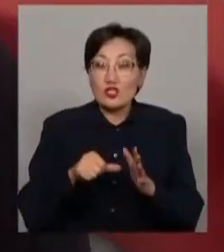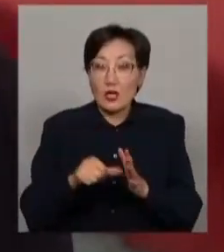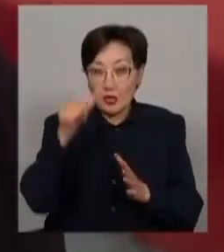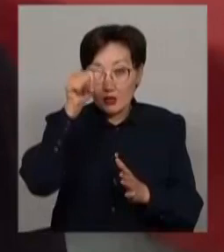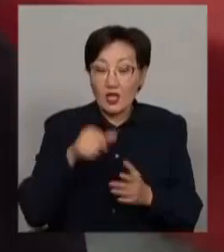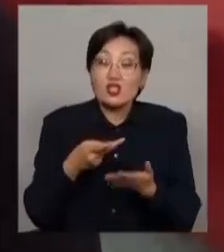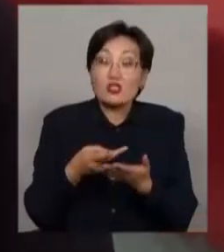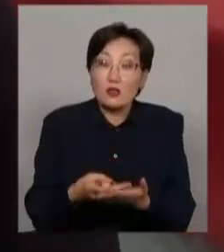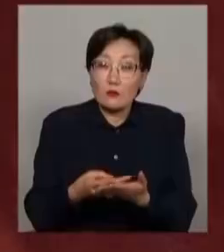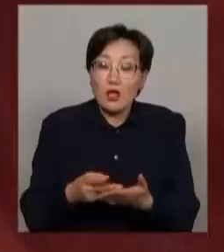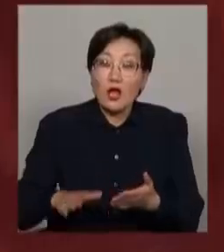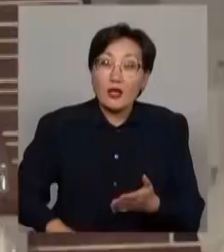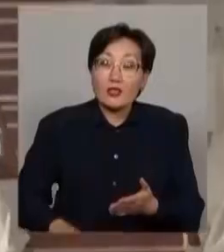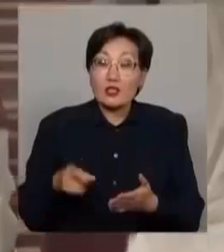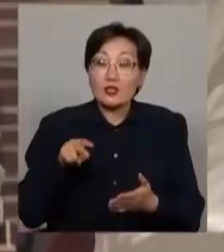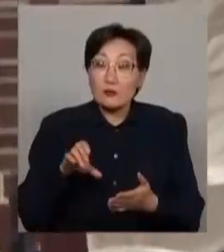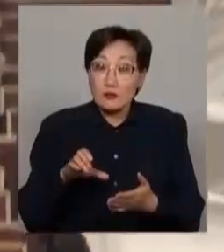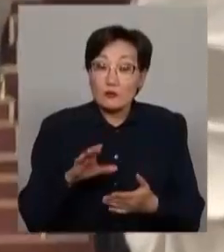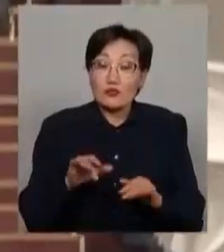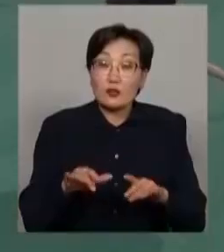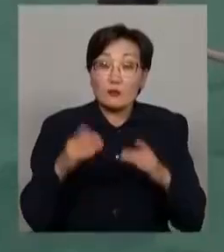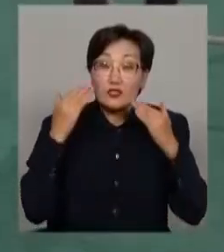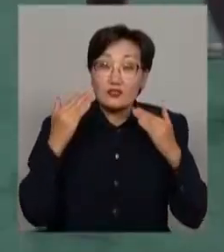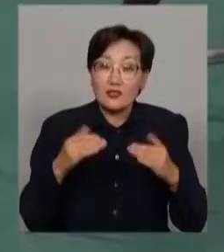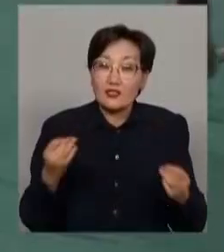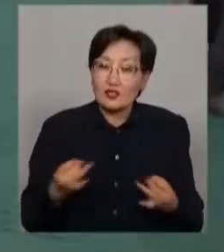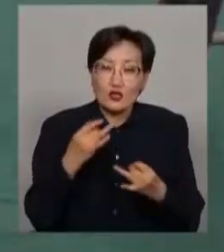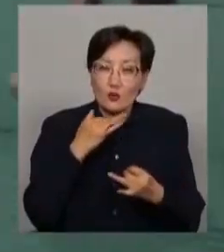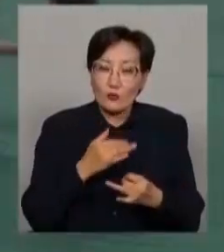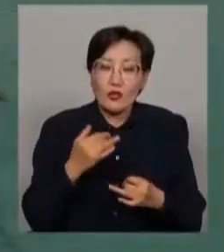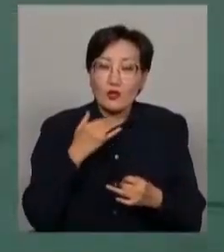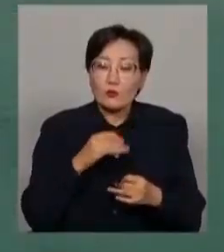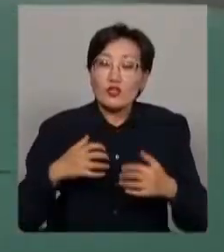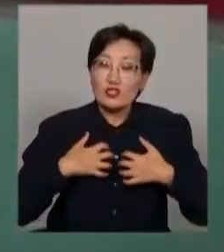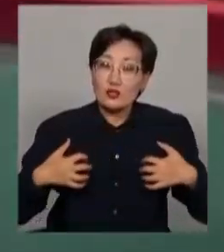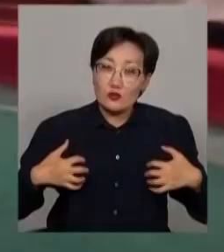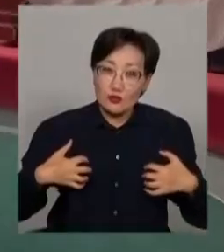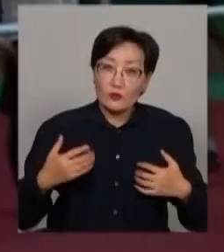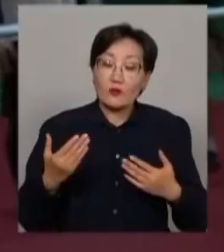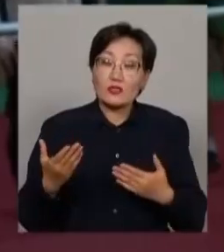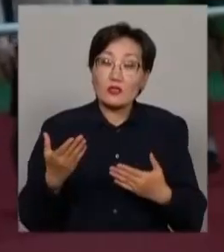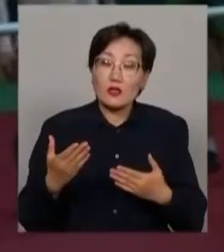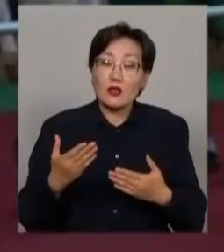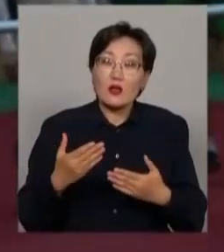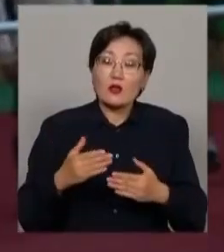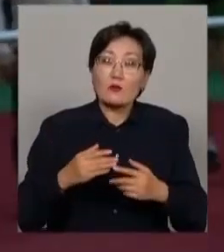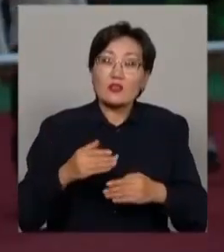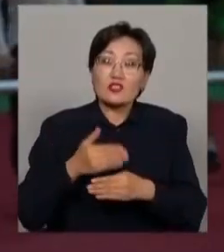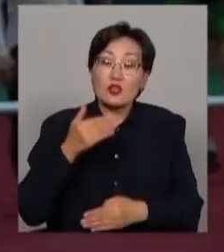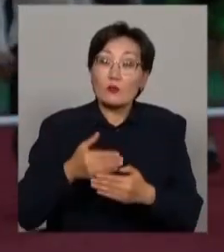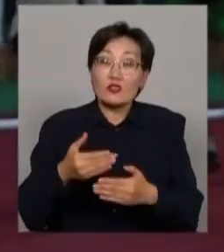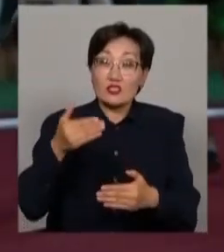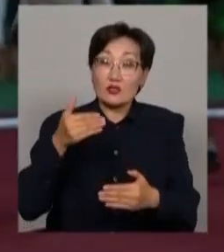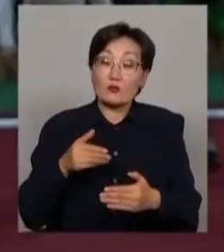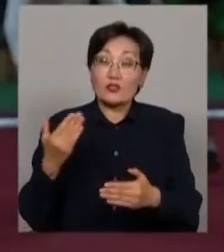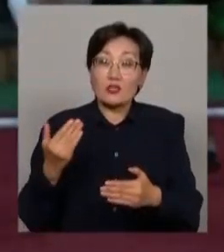кезім болды. Аяқта гипспен. Мұнда көрермен біле бермейтін қызық көп. Бірнеше жануарлардың бәрі манеждің артында, закулисьемде дейді, сол